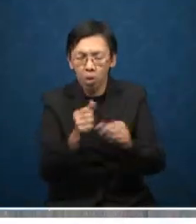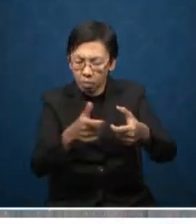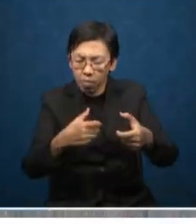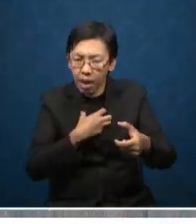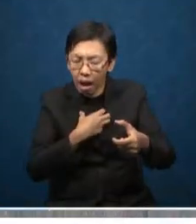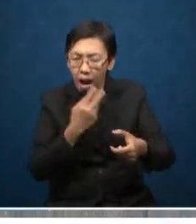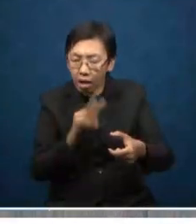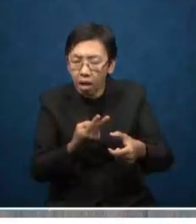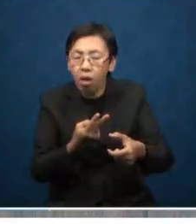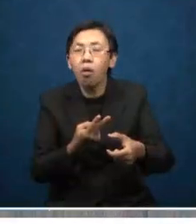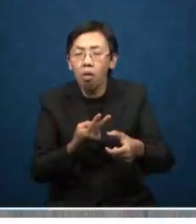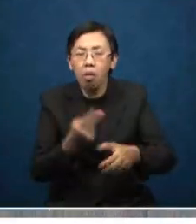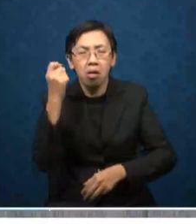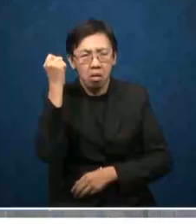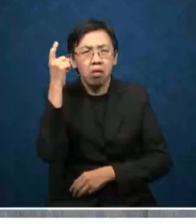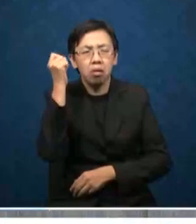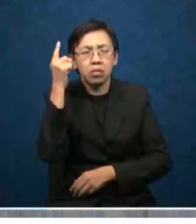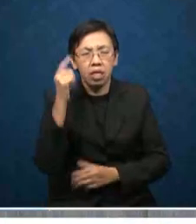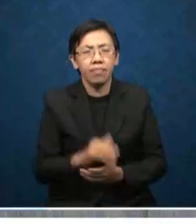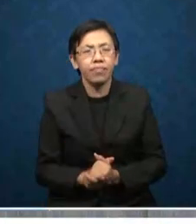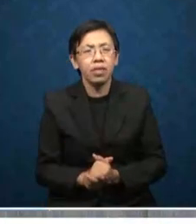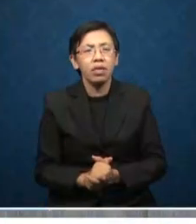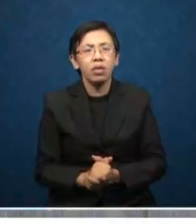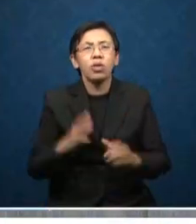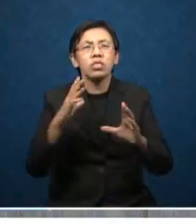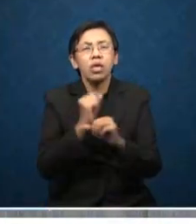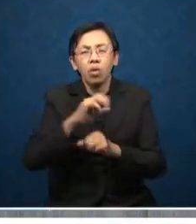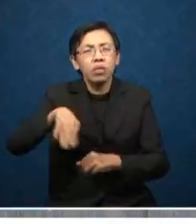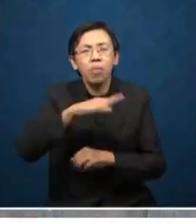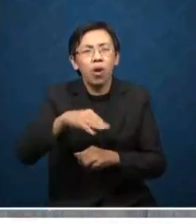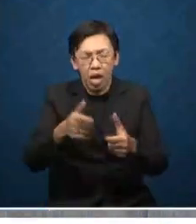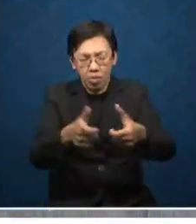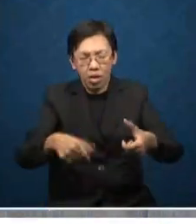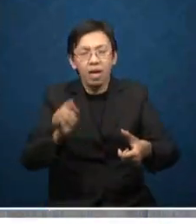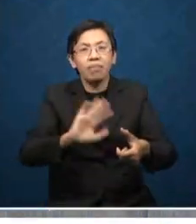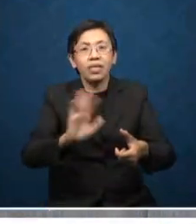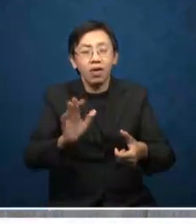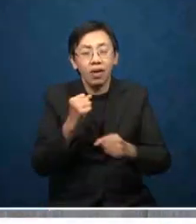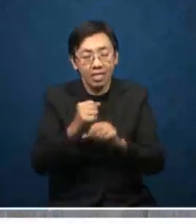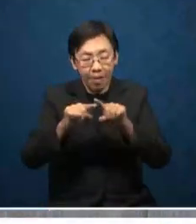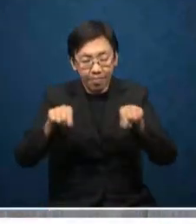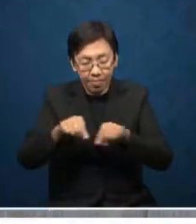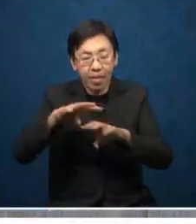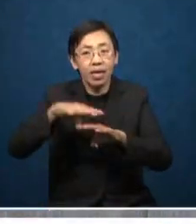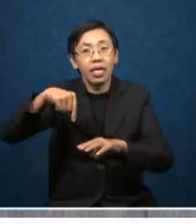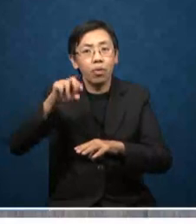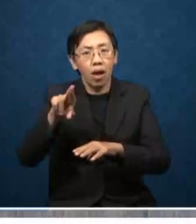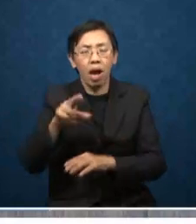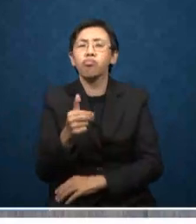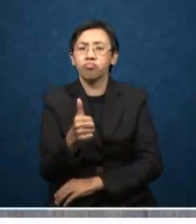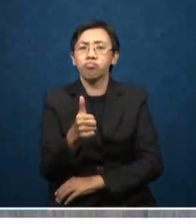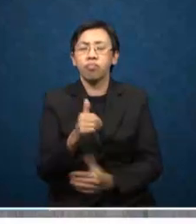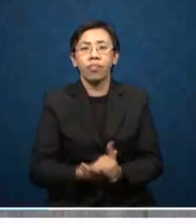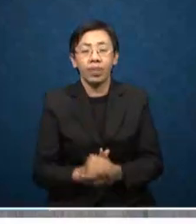รู้แนวซึ่งดิฉันก็เข้าใจดีว่ามันไม่จำเป็นจะต้องทำทั้งหมดมาอยู่ในเล่มนี้หรอกท่านทำเป็น QR Codeเนี่ยดีแล้วแต่